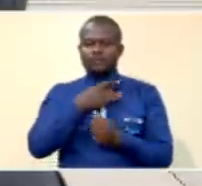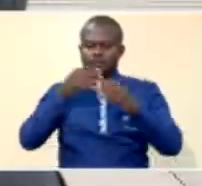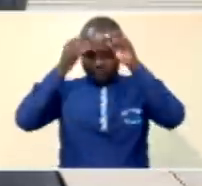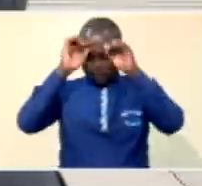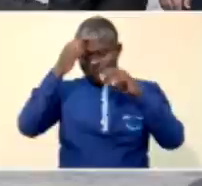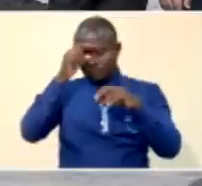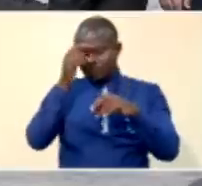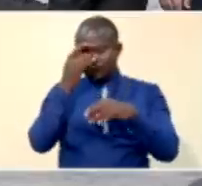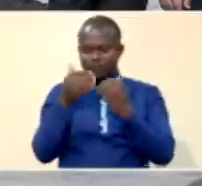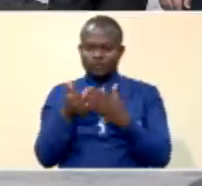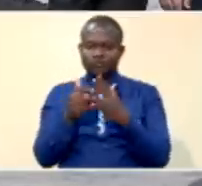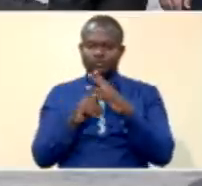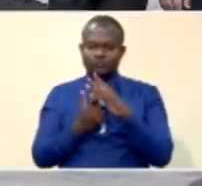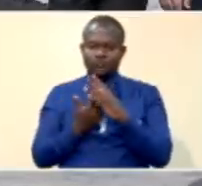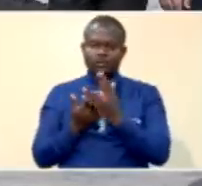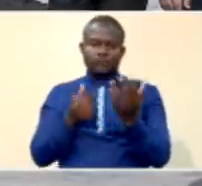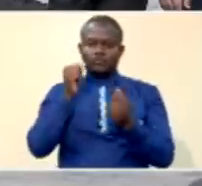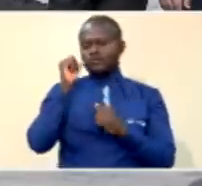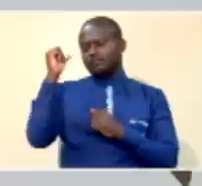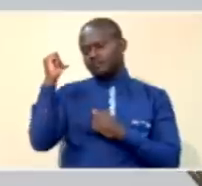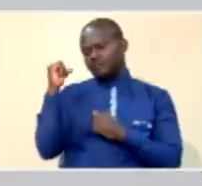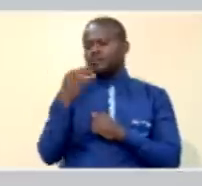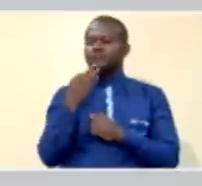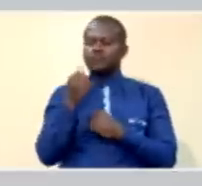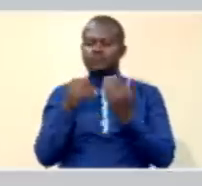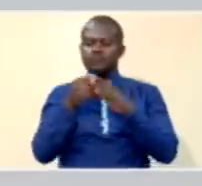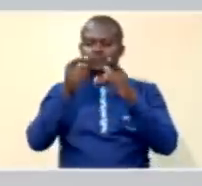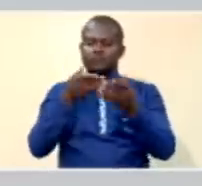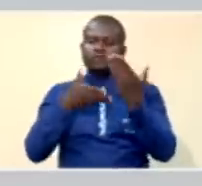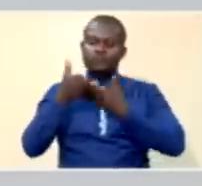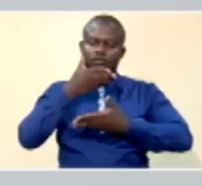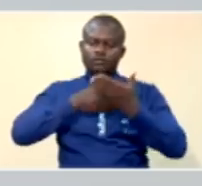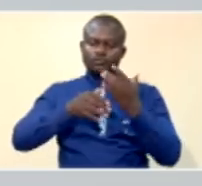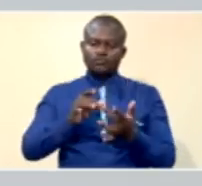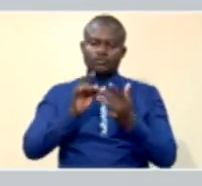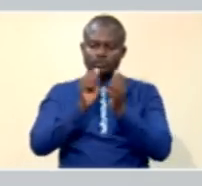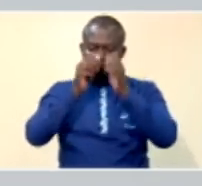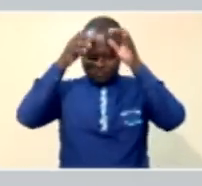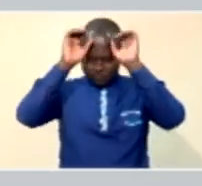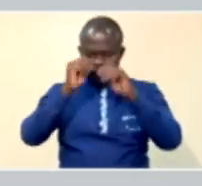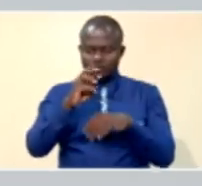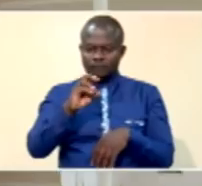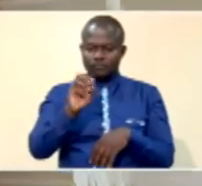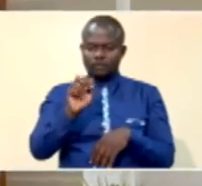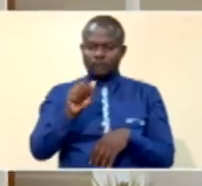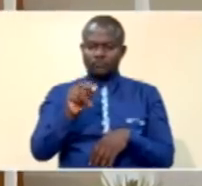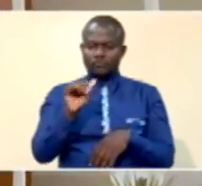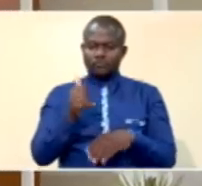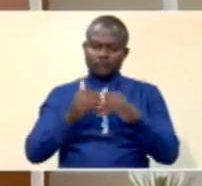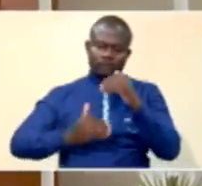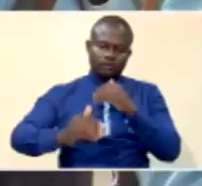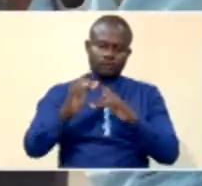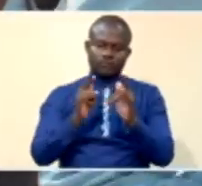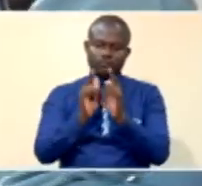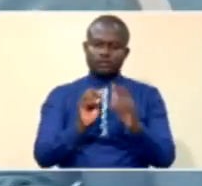Perezida Paul Kagame yarutangiye ejo kuwa gatatu aho yagiranye ibiganiro byihariye na Perezida wa Mauritania bikurikirwa